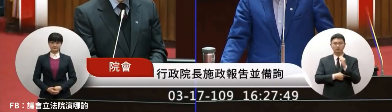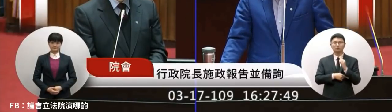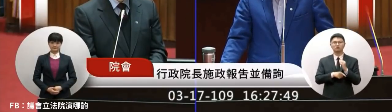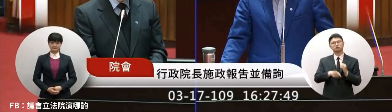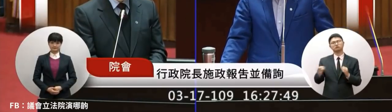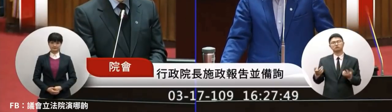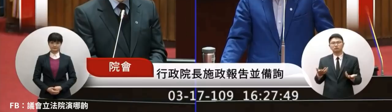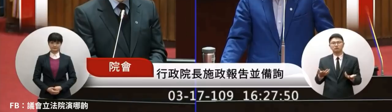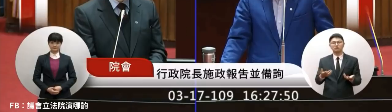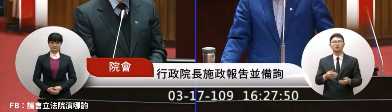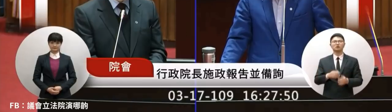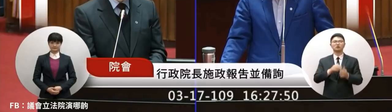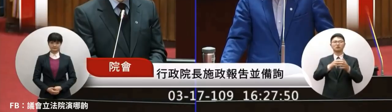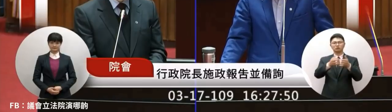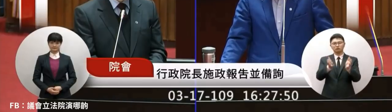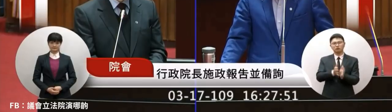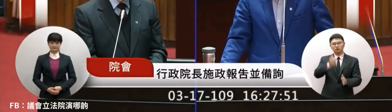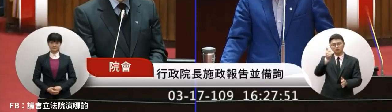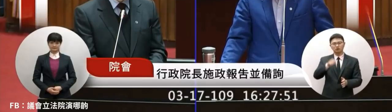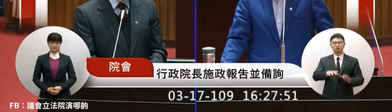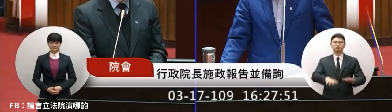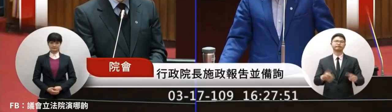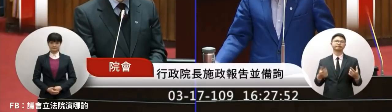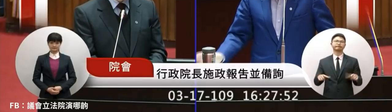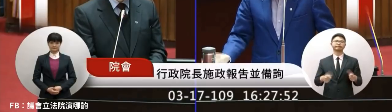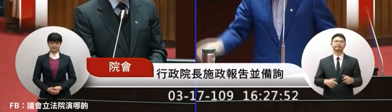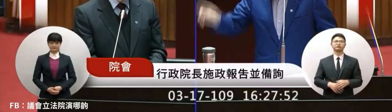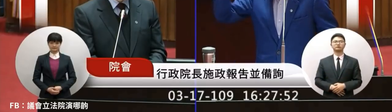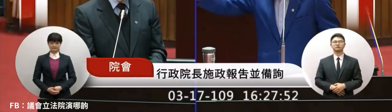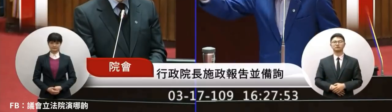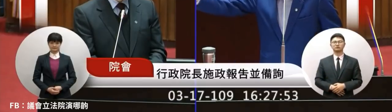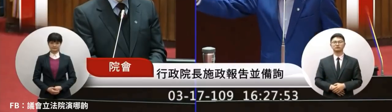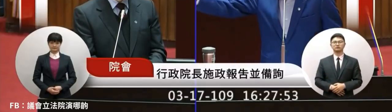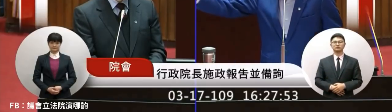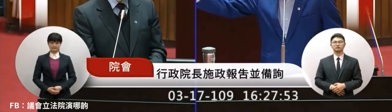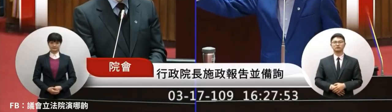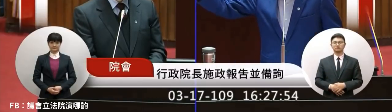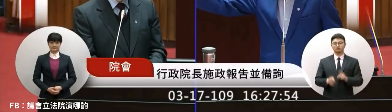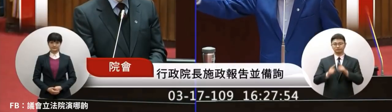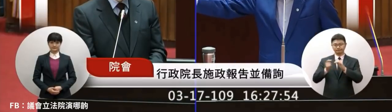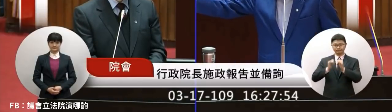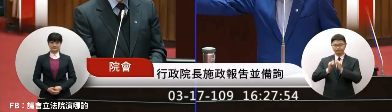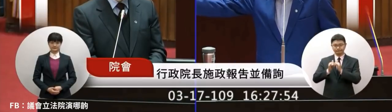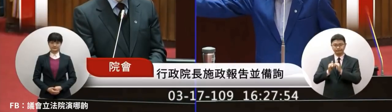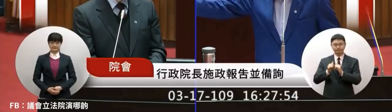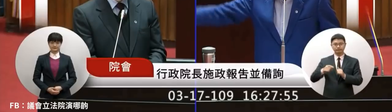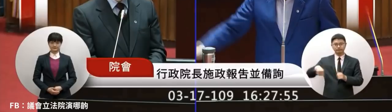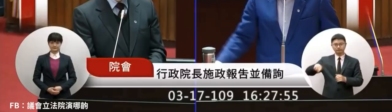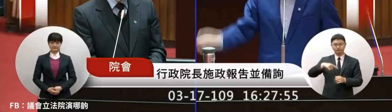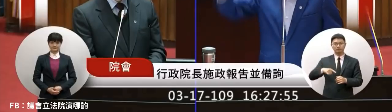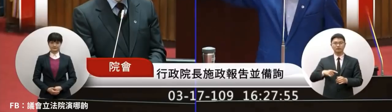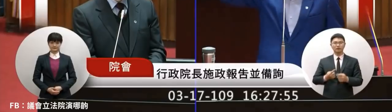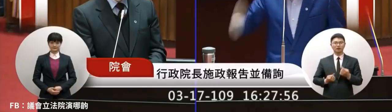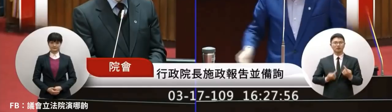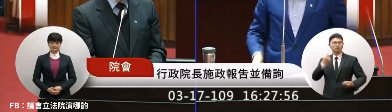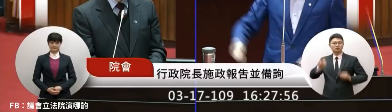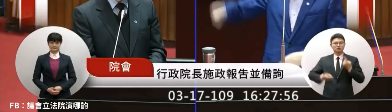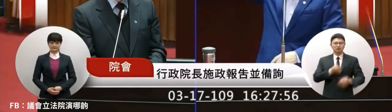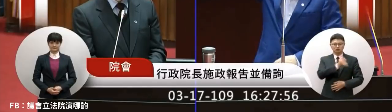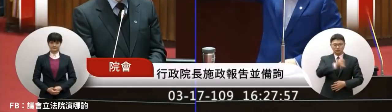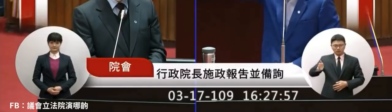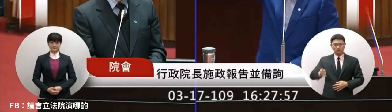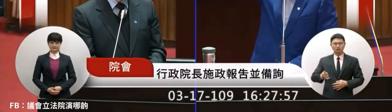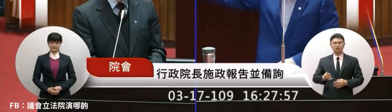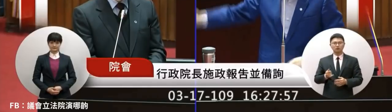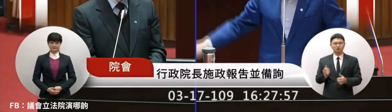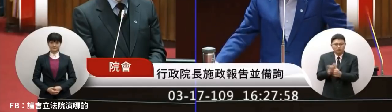部长，不是的，不是的。当限制人民行动的自由都可以，我用这个